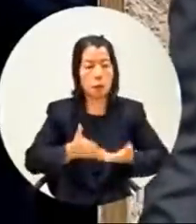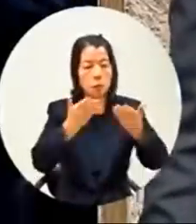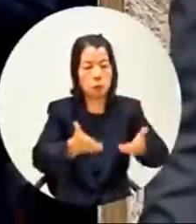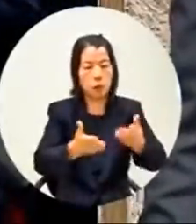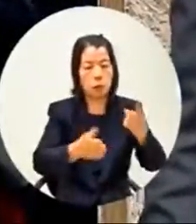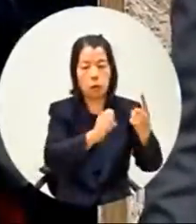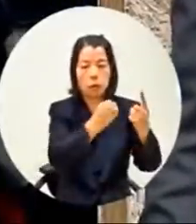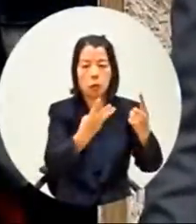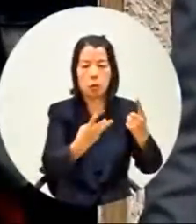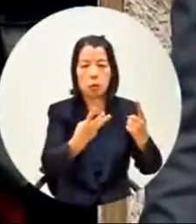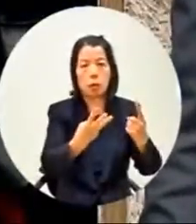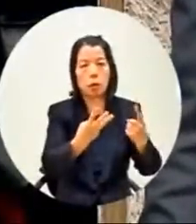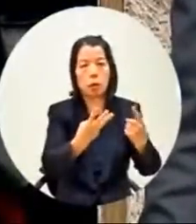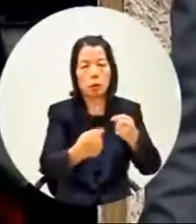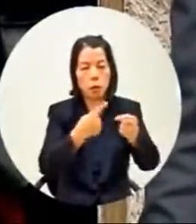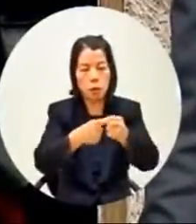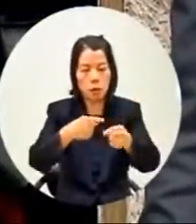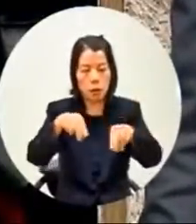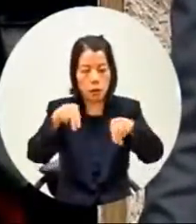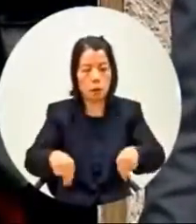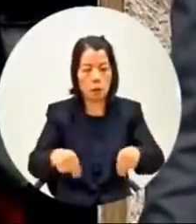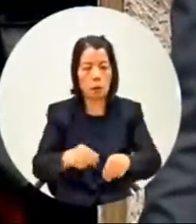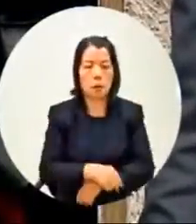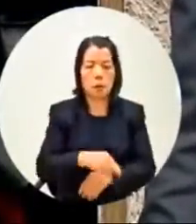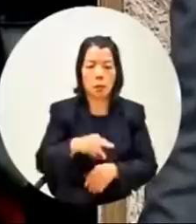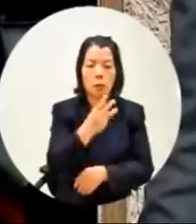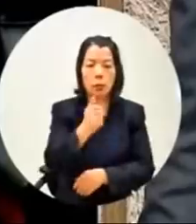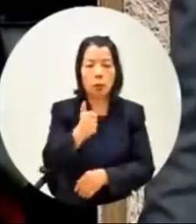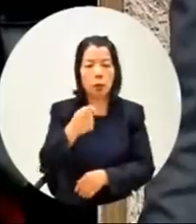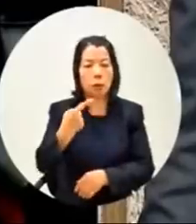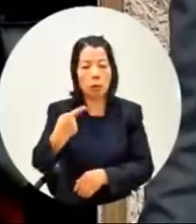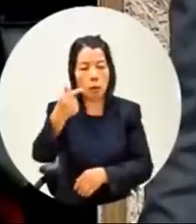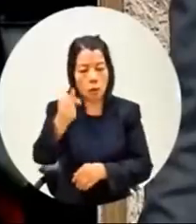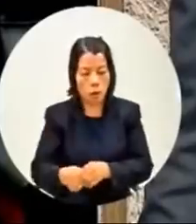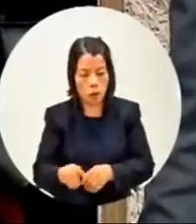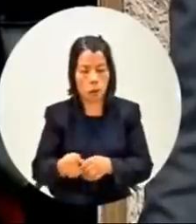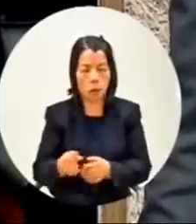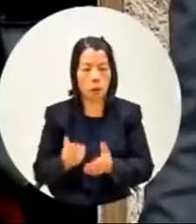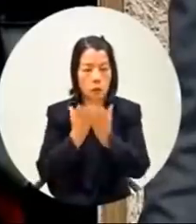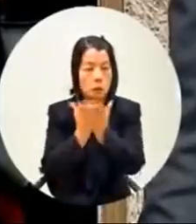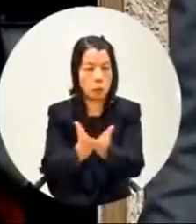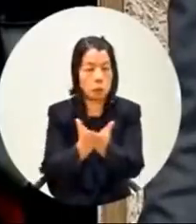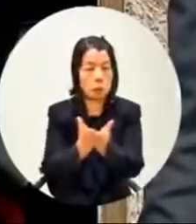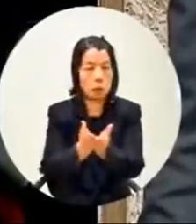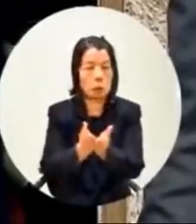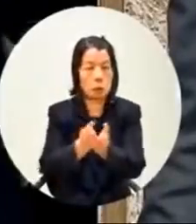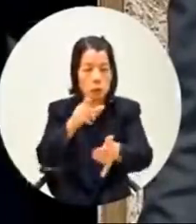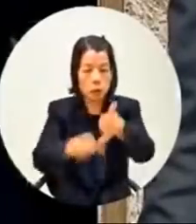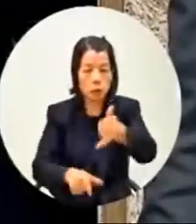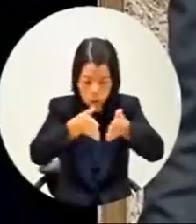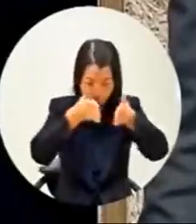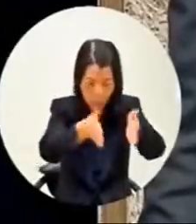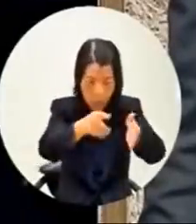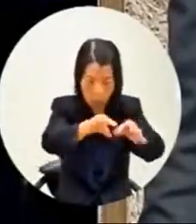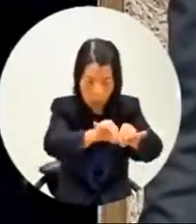103年他要签一个350亿的掠雷舰的计划的时候， 就指定要这一块土地，为什么庆富